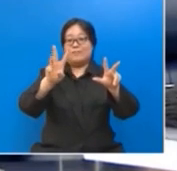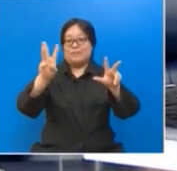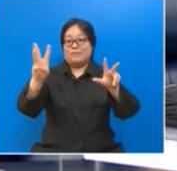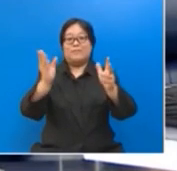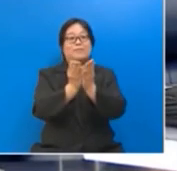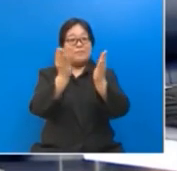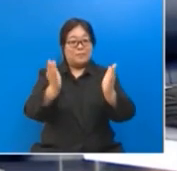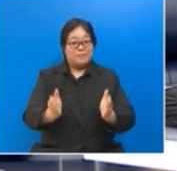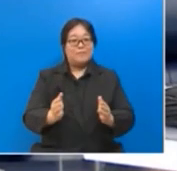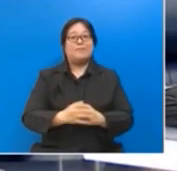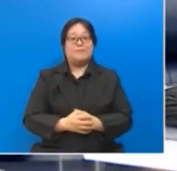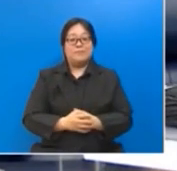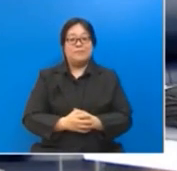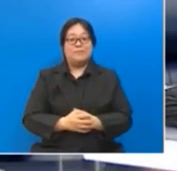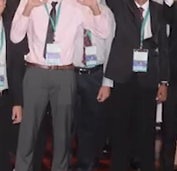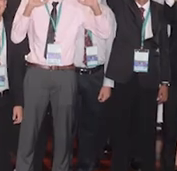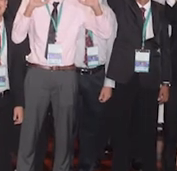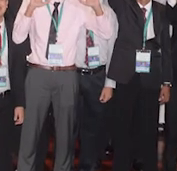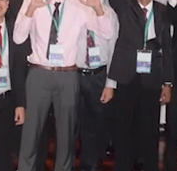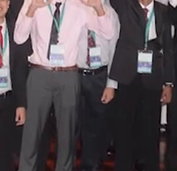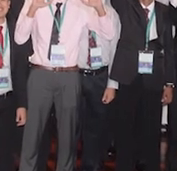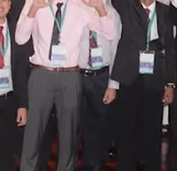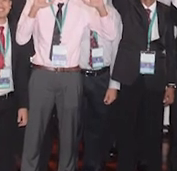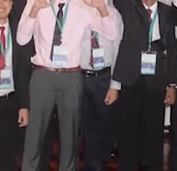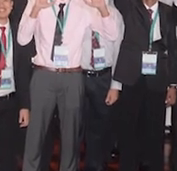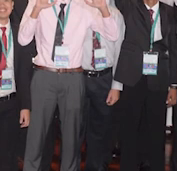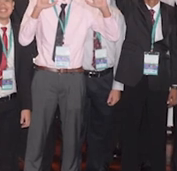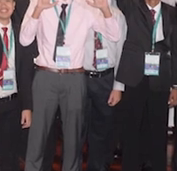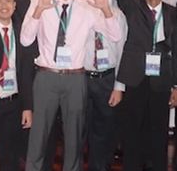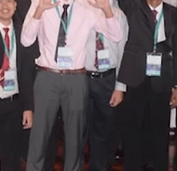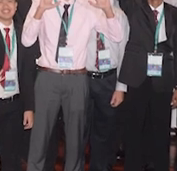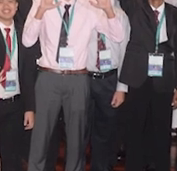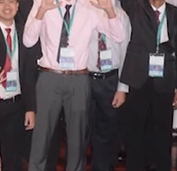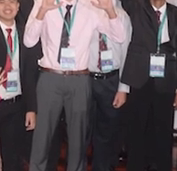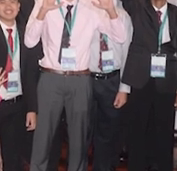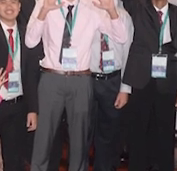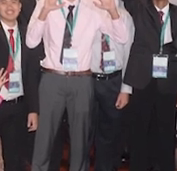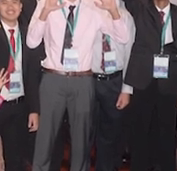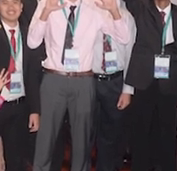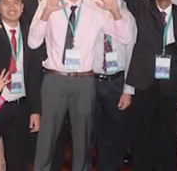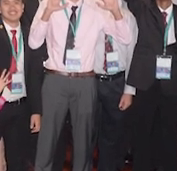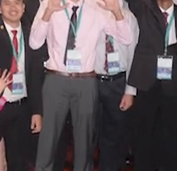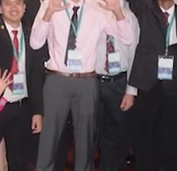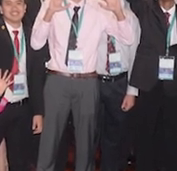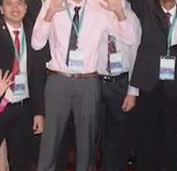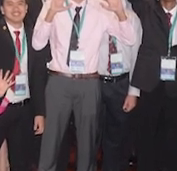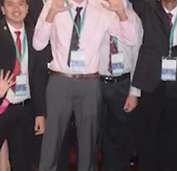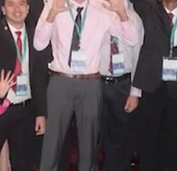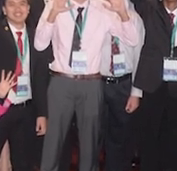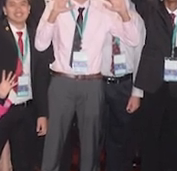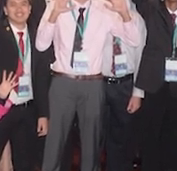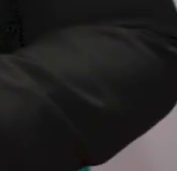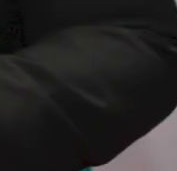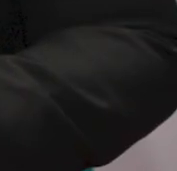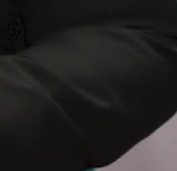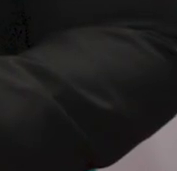3,426 pelajar telah menerima tajaan di bawah PSP yang melibatkan kos sebanyak